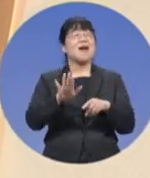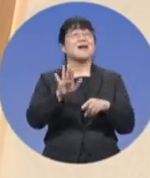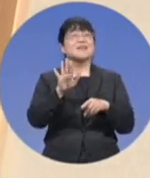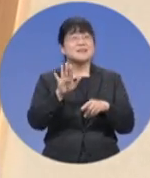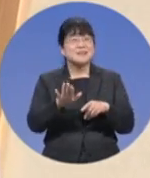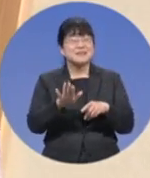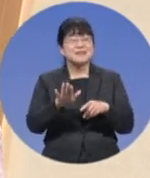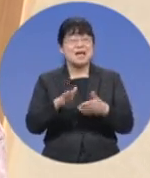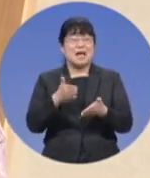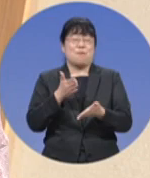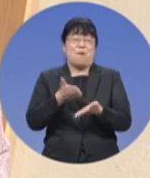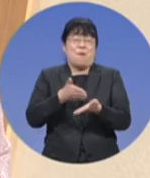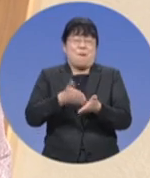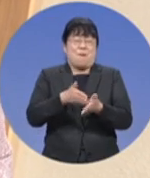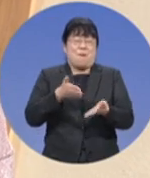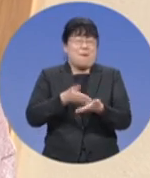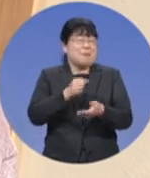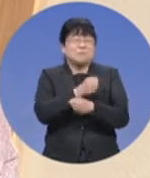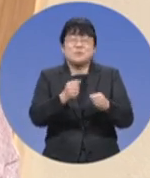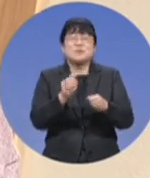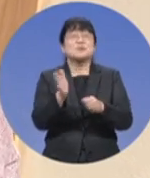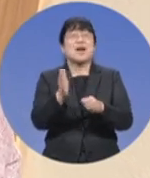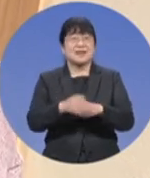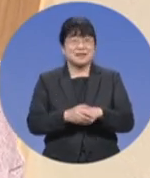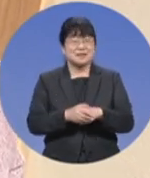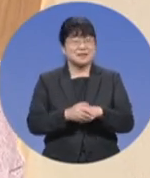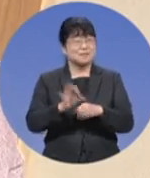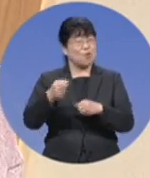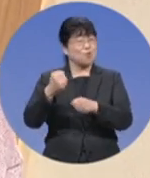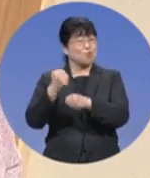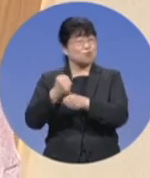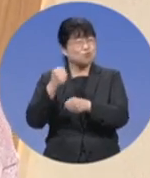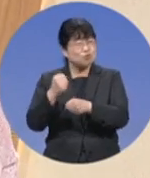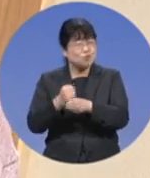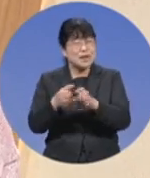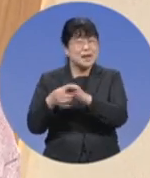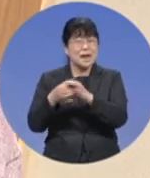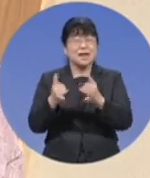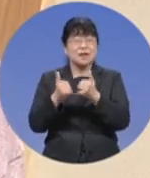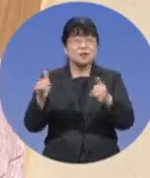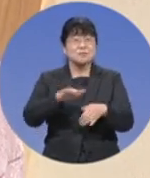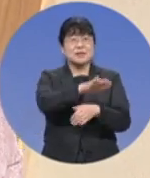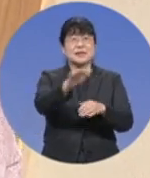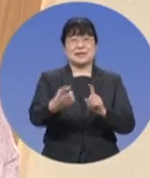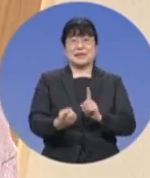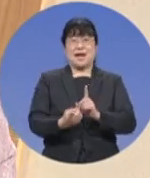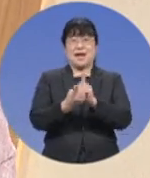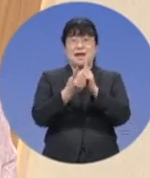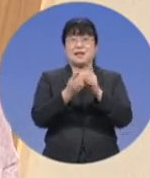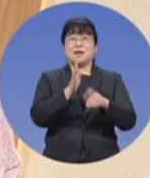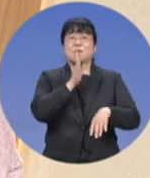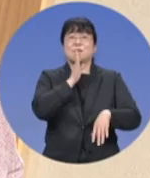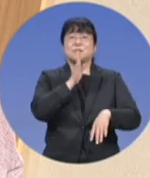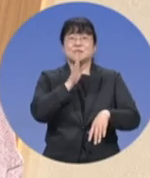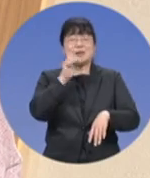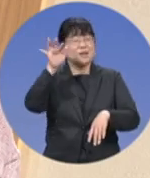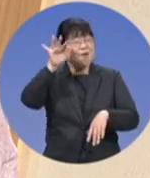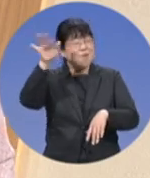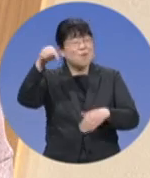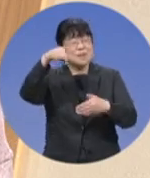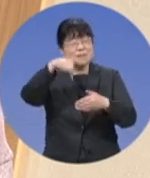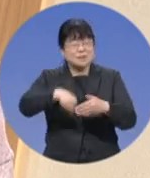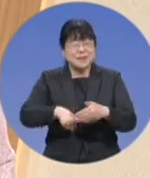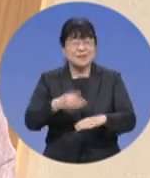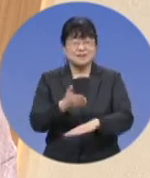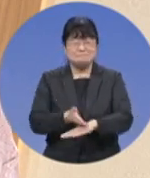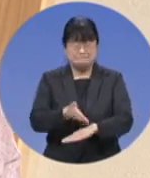くせないんですが、歴史あるものづくりやそれに携わる方々に出会えて本当に思い出深いです。あり